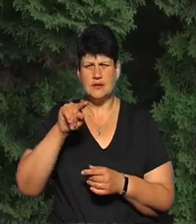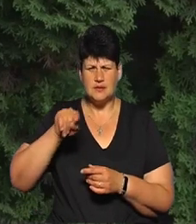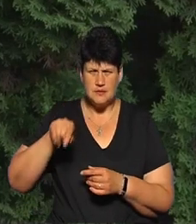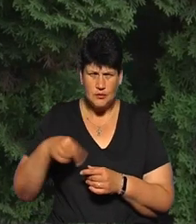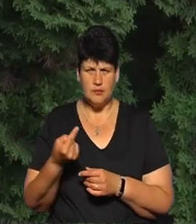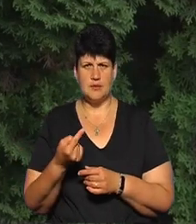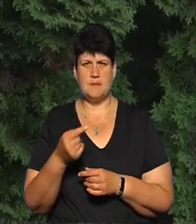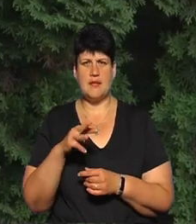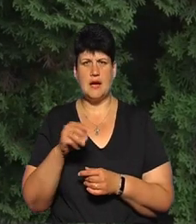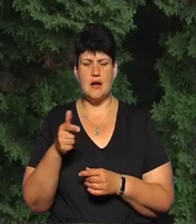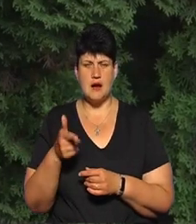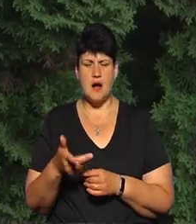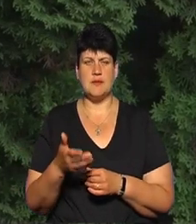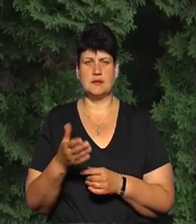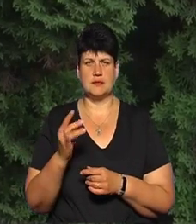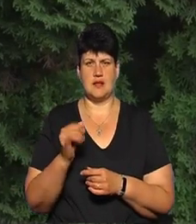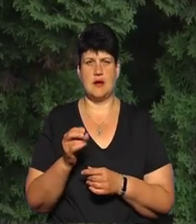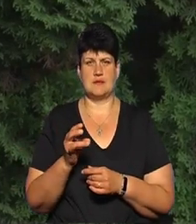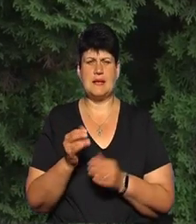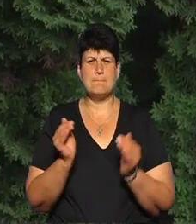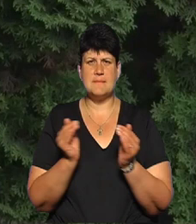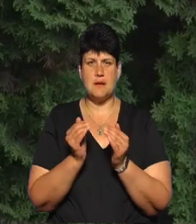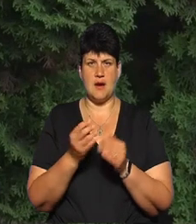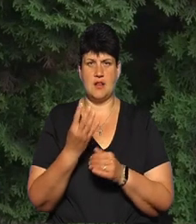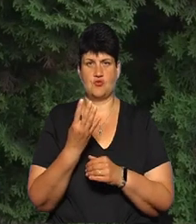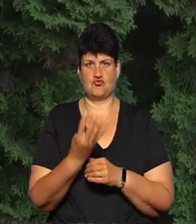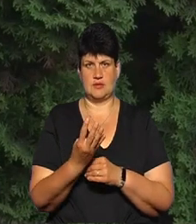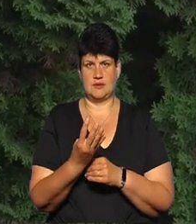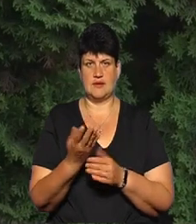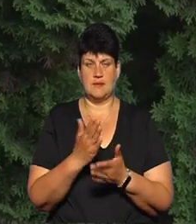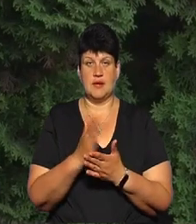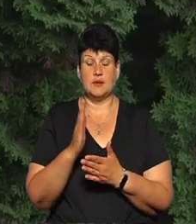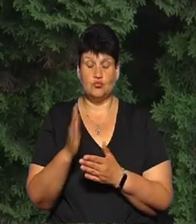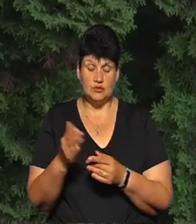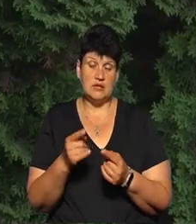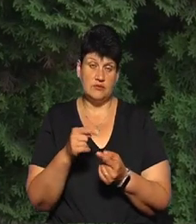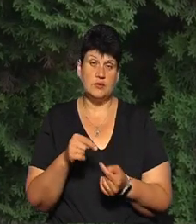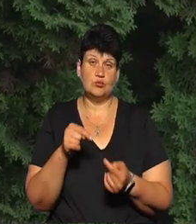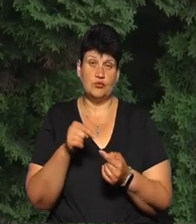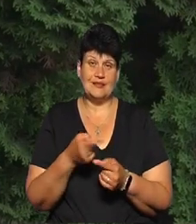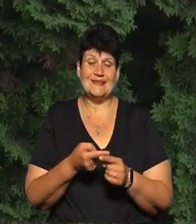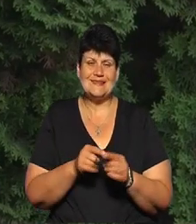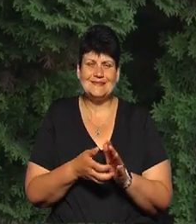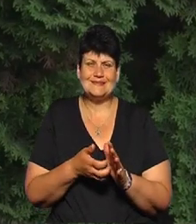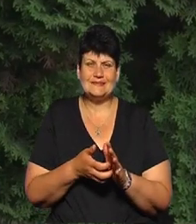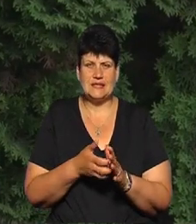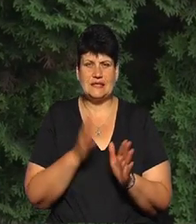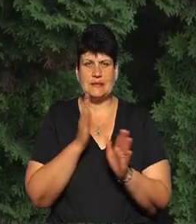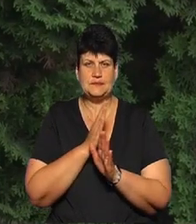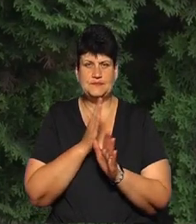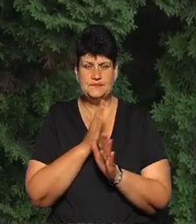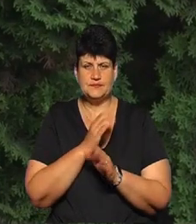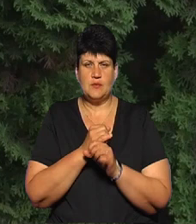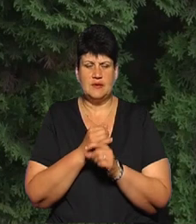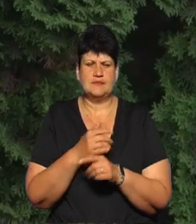1,0 міліграма на дециметр кубічний при мінімальному 4, який має бути. Відповідно, оця от нестача кисню спричинила